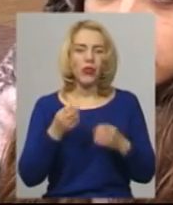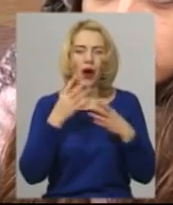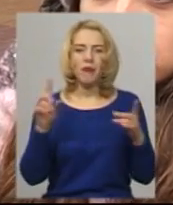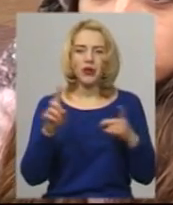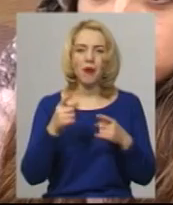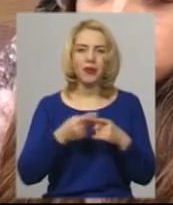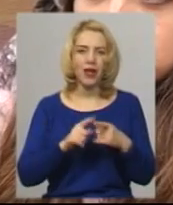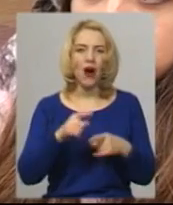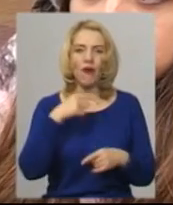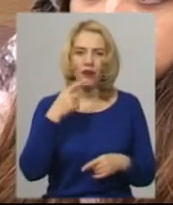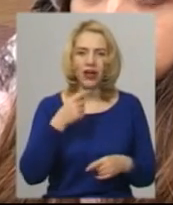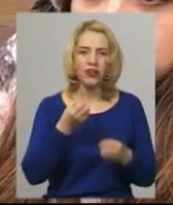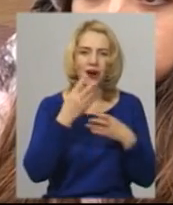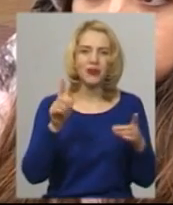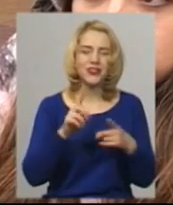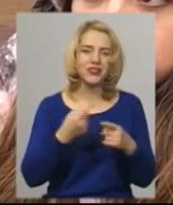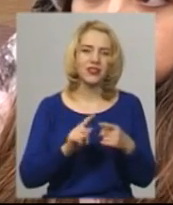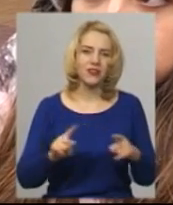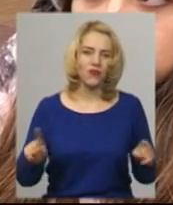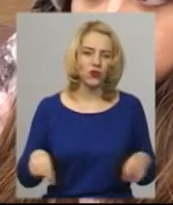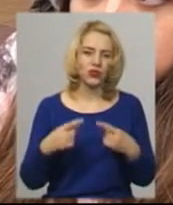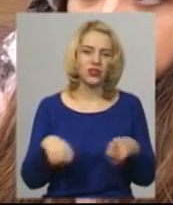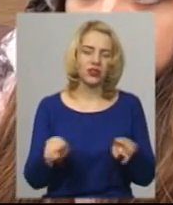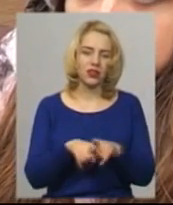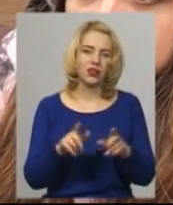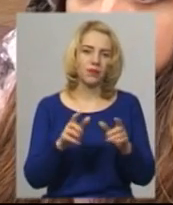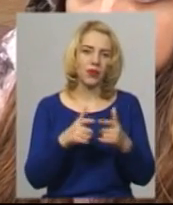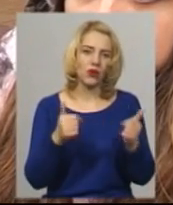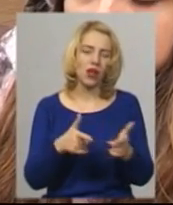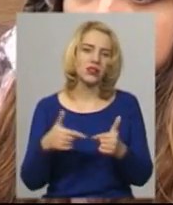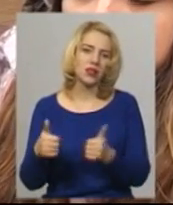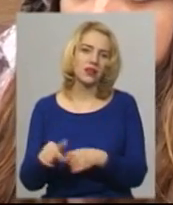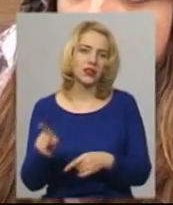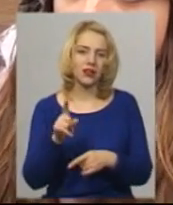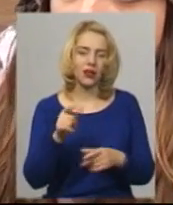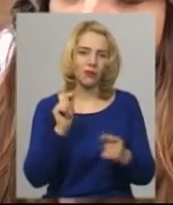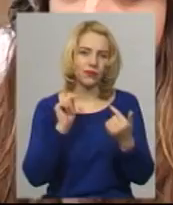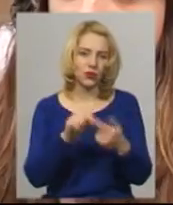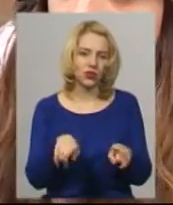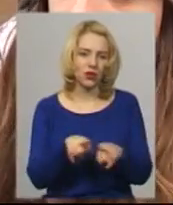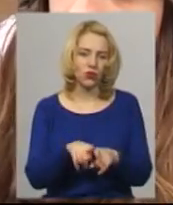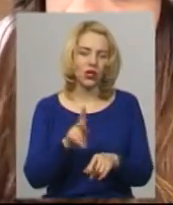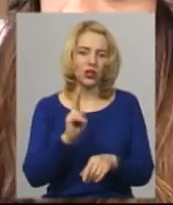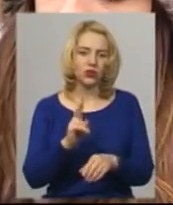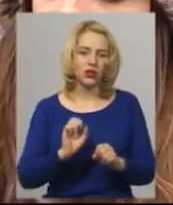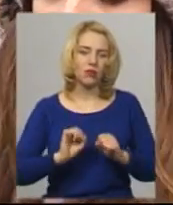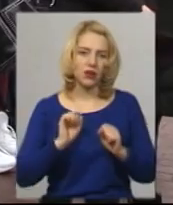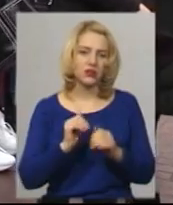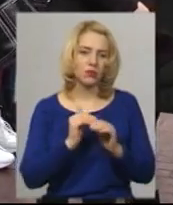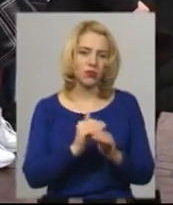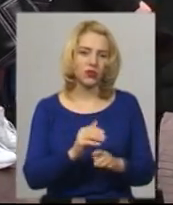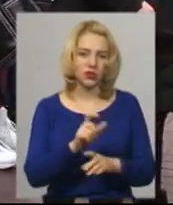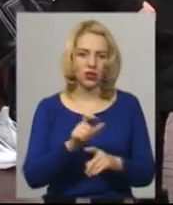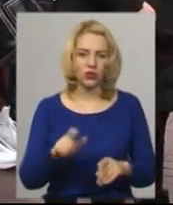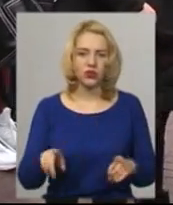це говорять, і дуже добре, що створюються певні такі організації, які проти цього намагаються допомогти людям.